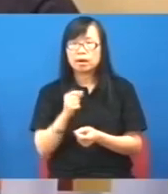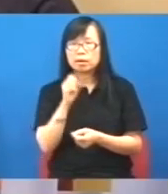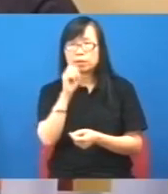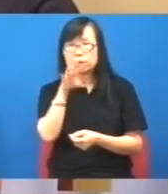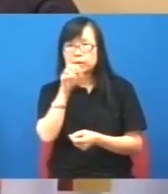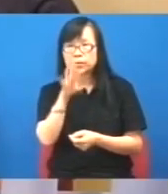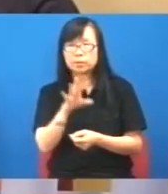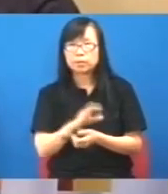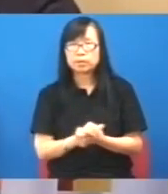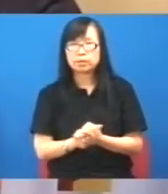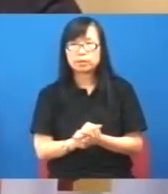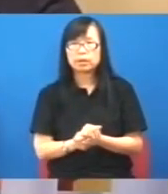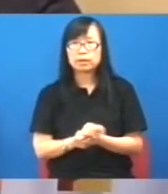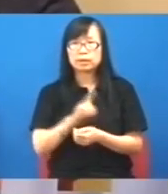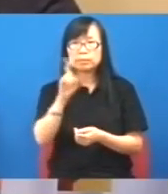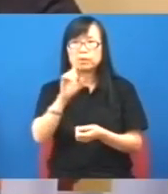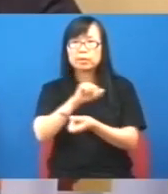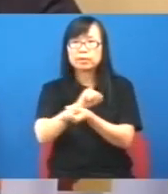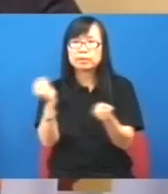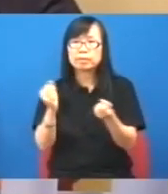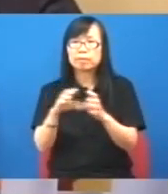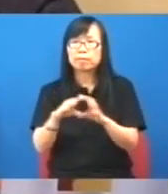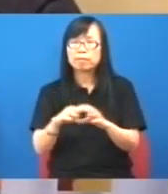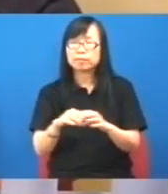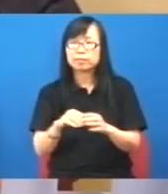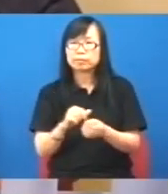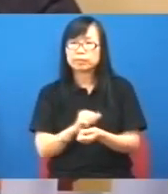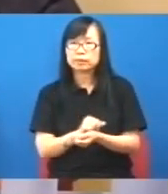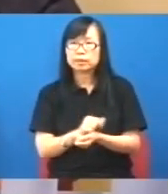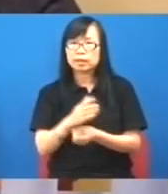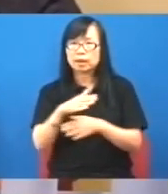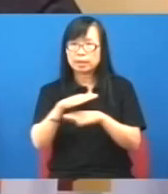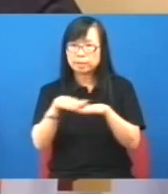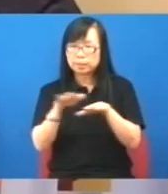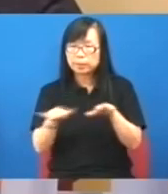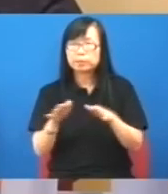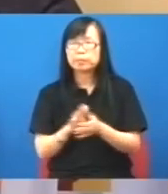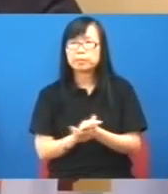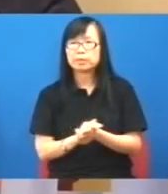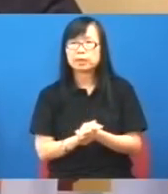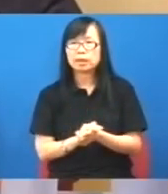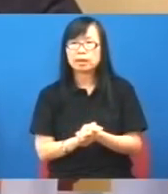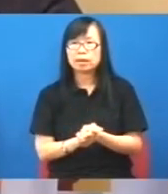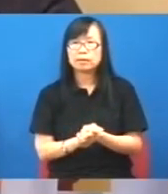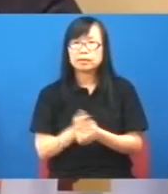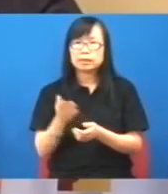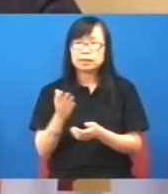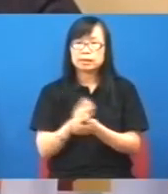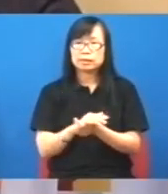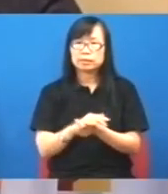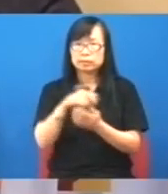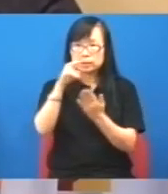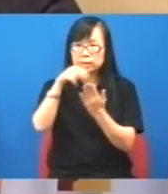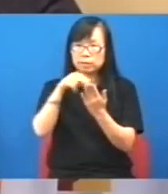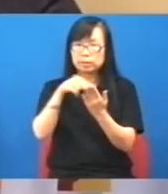係喺咩時候釋法嘅？咁的的確確一般嚟講。即係話司法系統裏邊咧，係